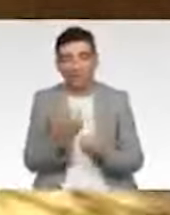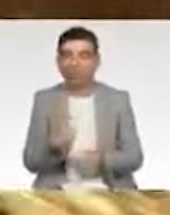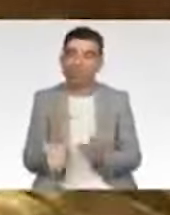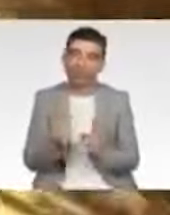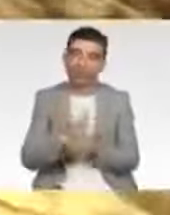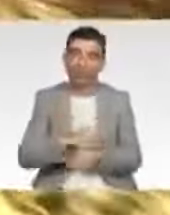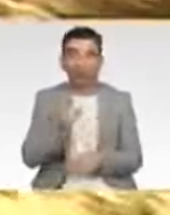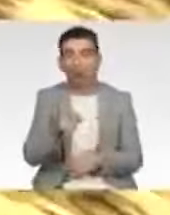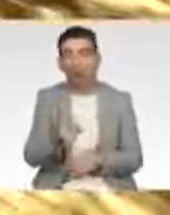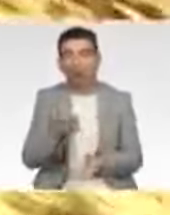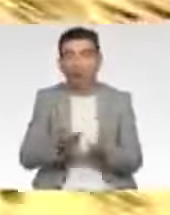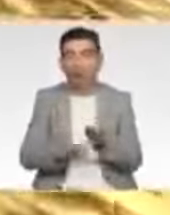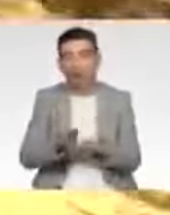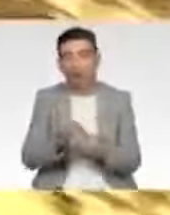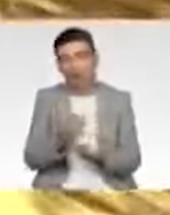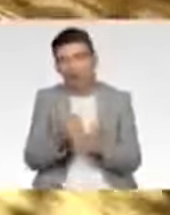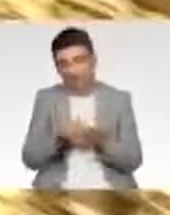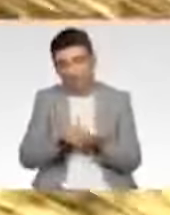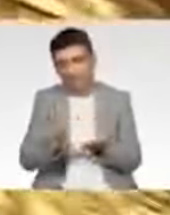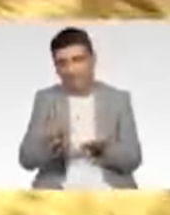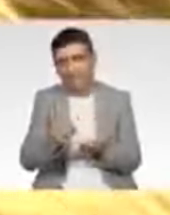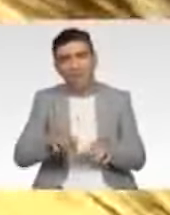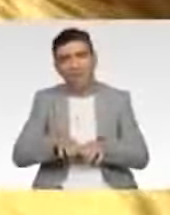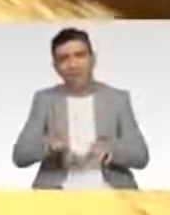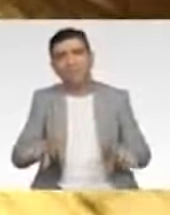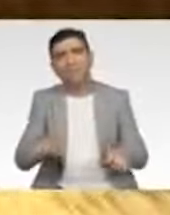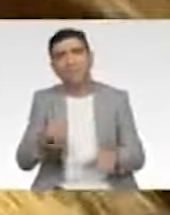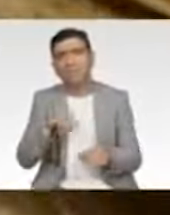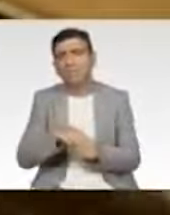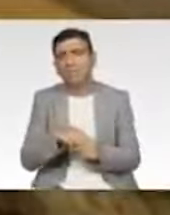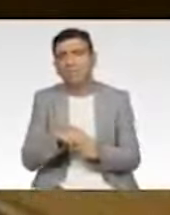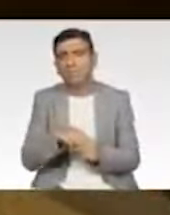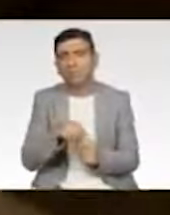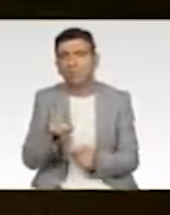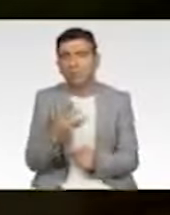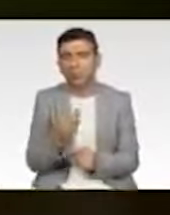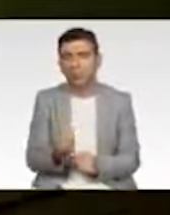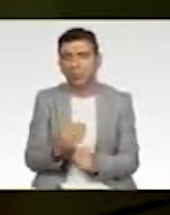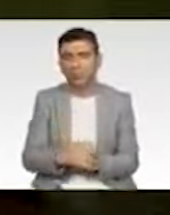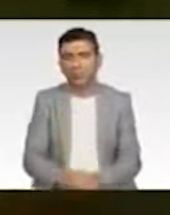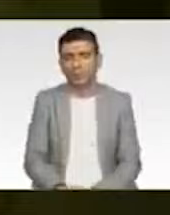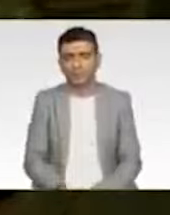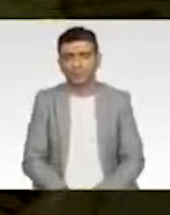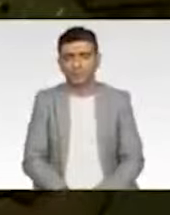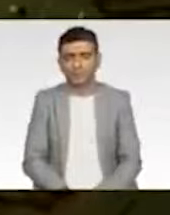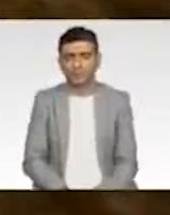Sonra üniteden bu şekilde çıkar, ayrıştırmak üzere tasnif bölümümüze gelir.